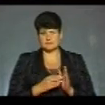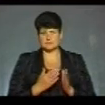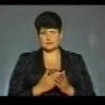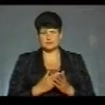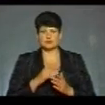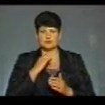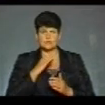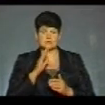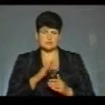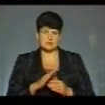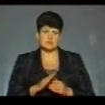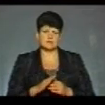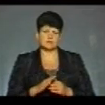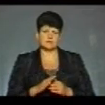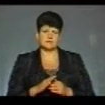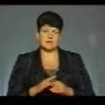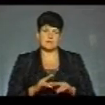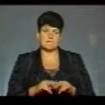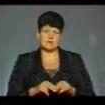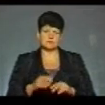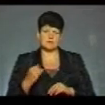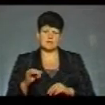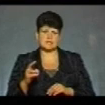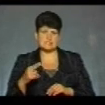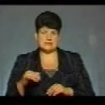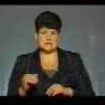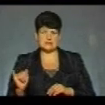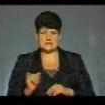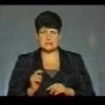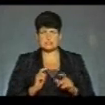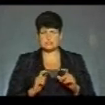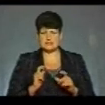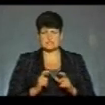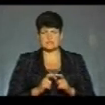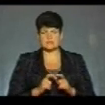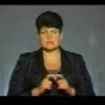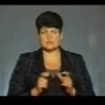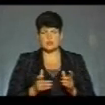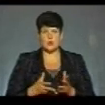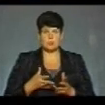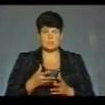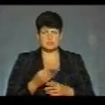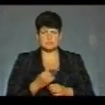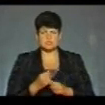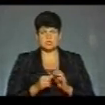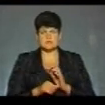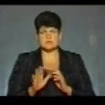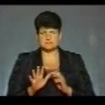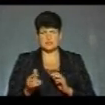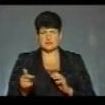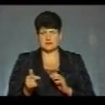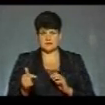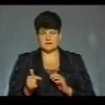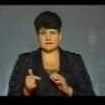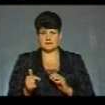то достатньо просто паспорт ID і студентський квиточок. І оплата за виготовлення. 65 гривень – це вартує,